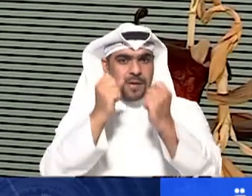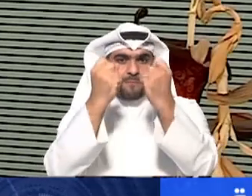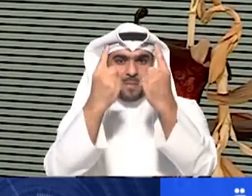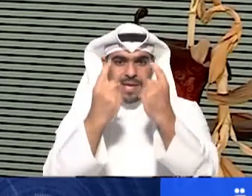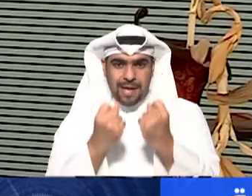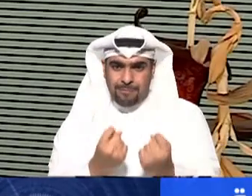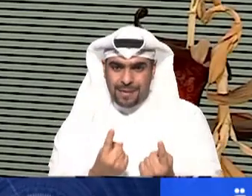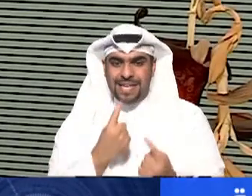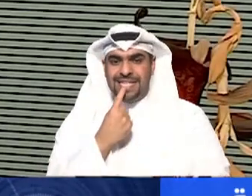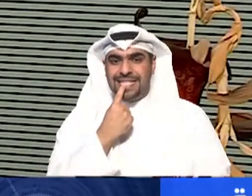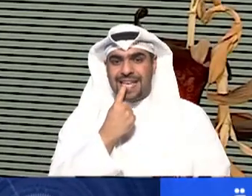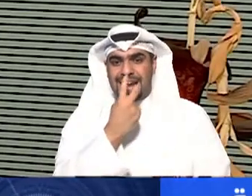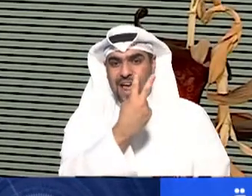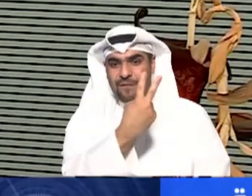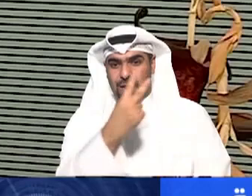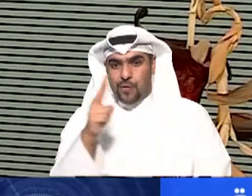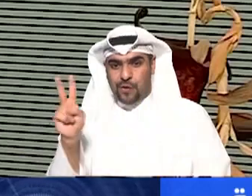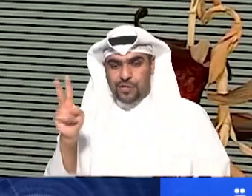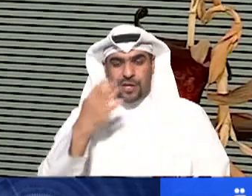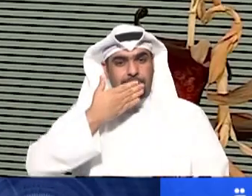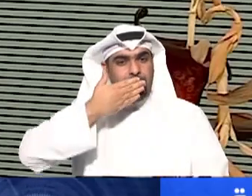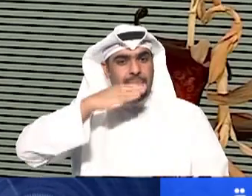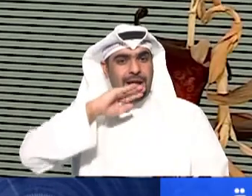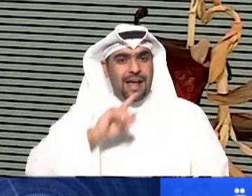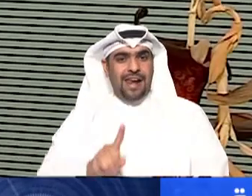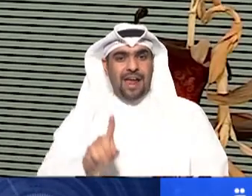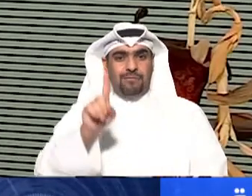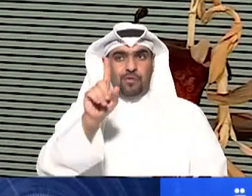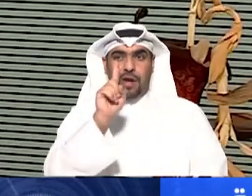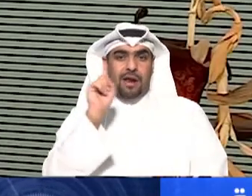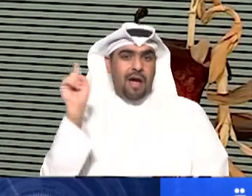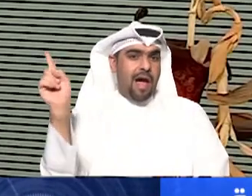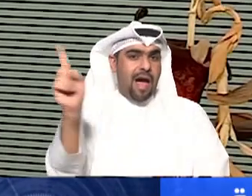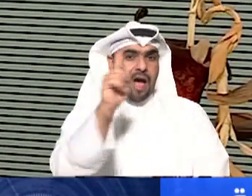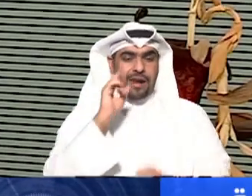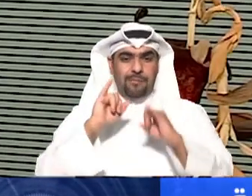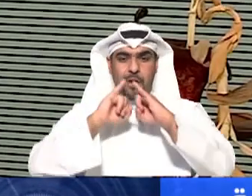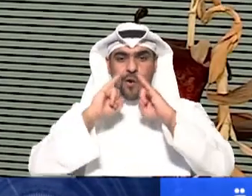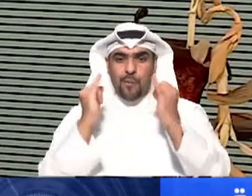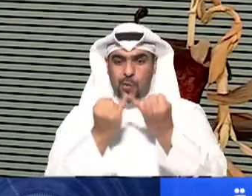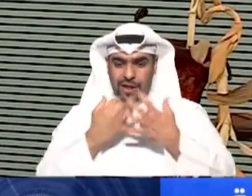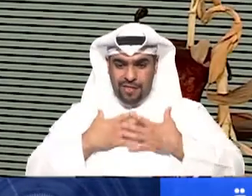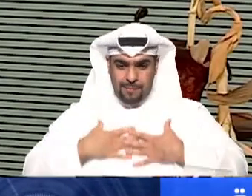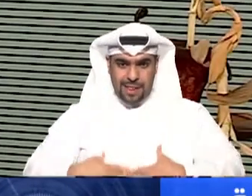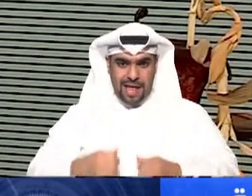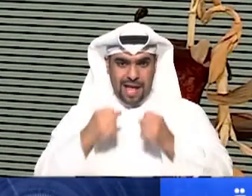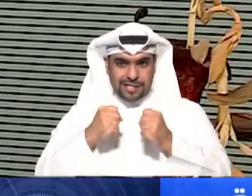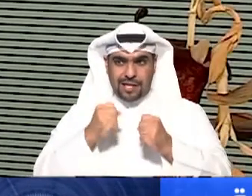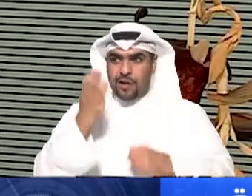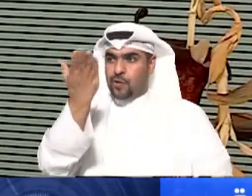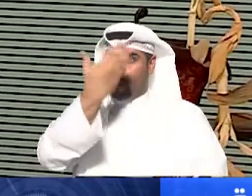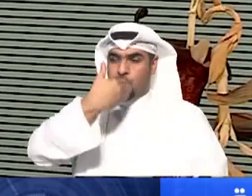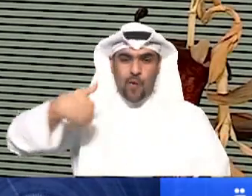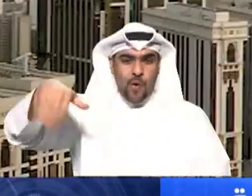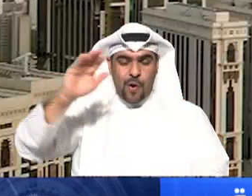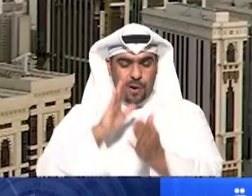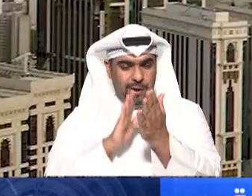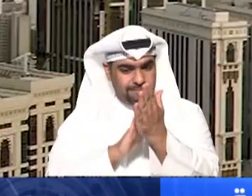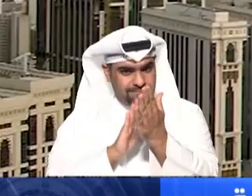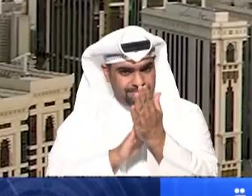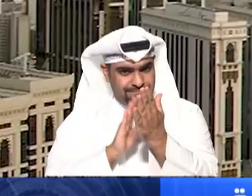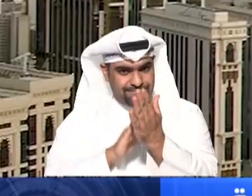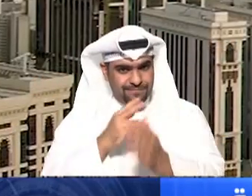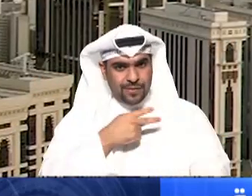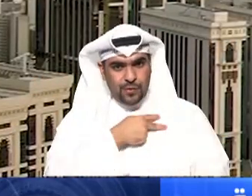هذا العام الحمد لله كانت هناك إشادات دولية من منظمة الصحة العالمية ووكالات أنباء ورؤساء دول ومسؤولين كثير في